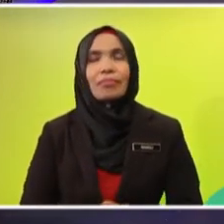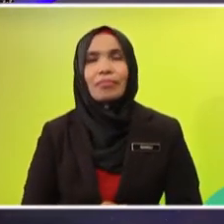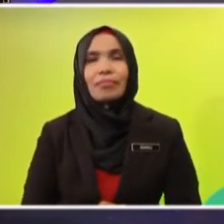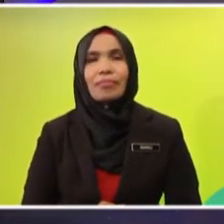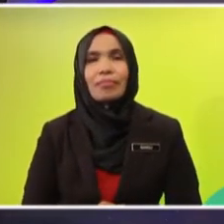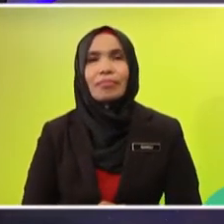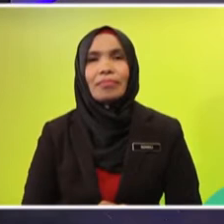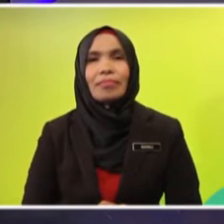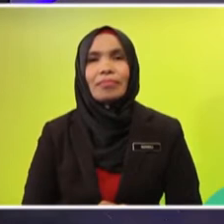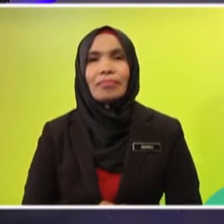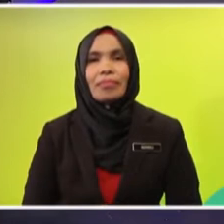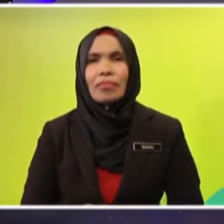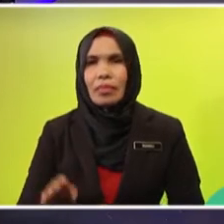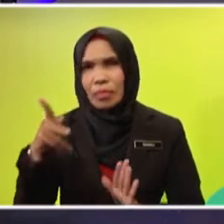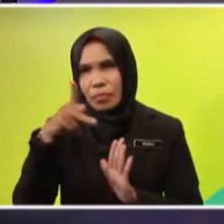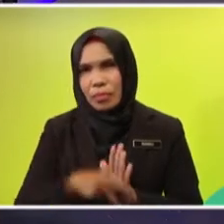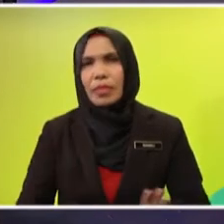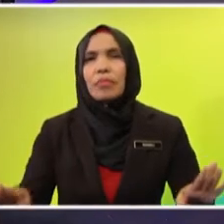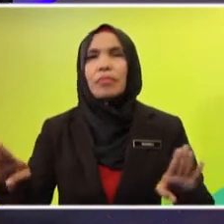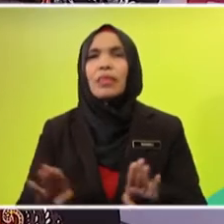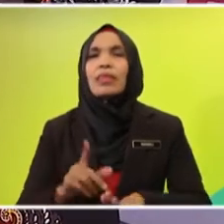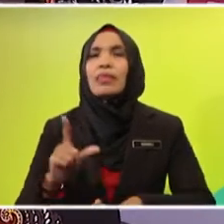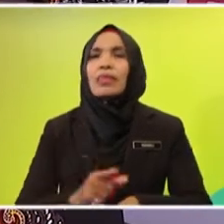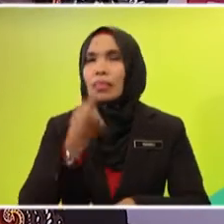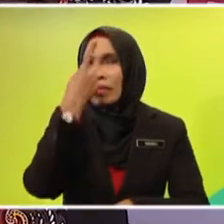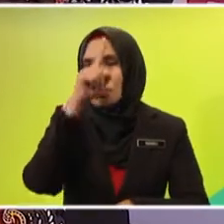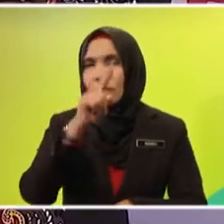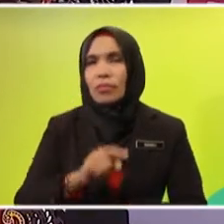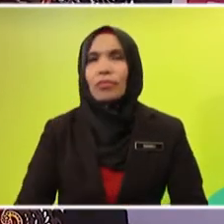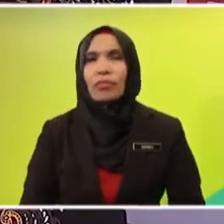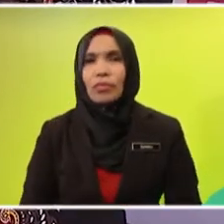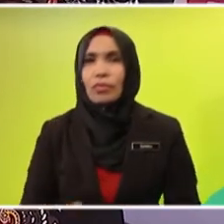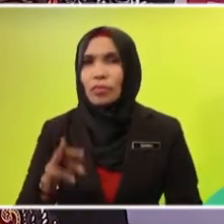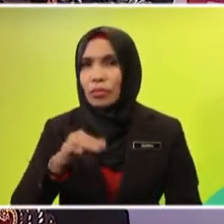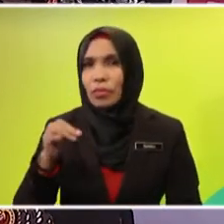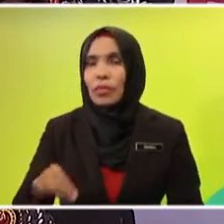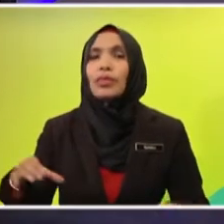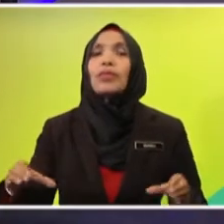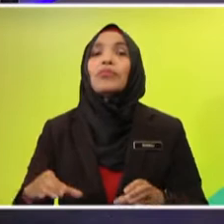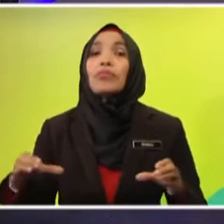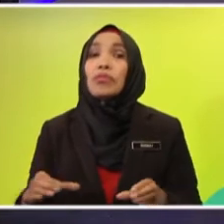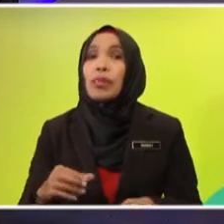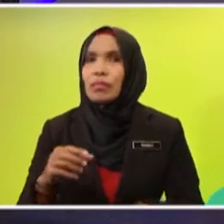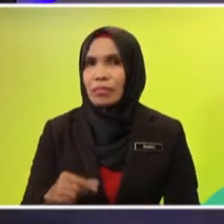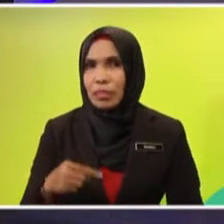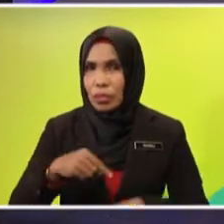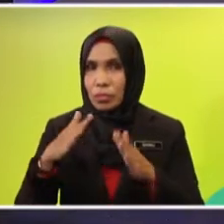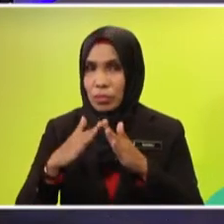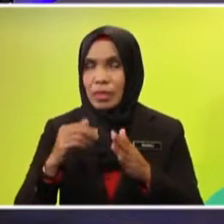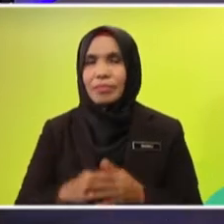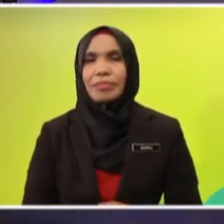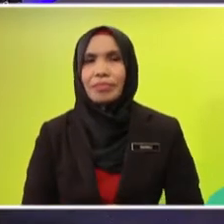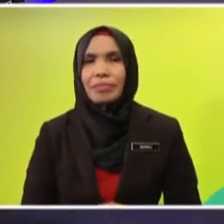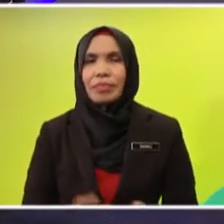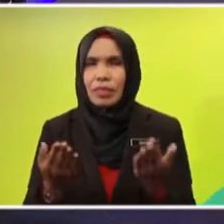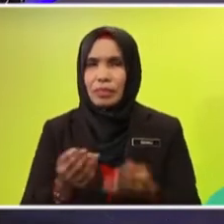ku di berbagai latihan sebagai latihan untuk mode-mode mengulang kaji baik untuk tapi kita lihat Uh Baiklah